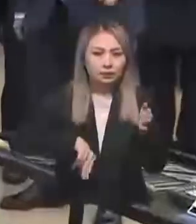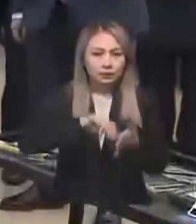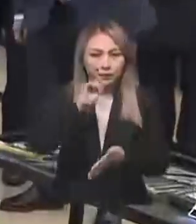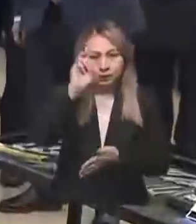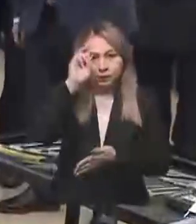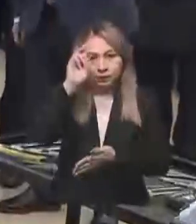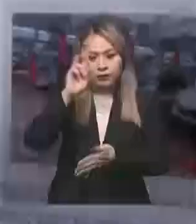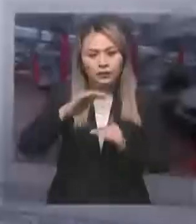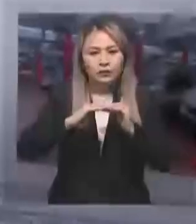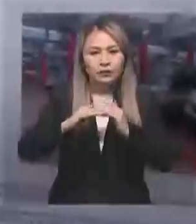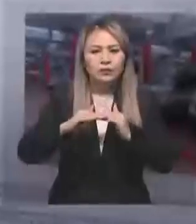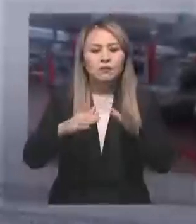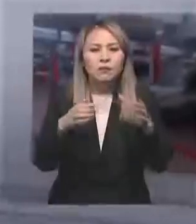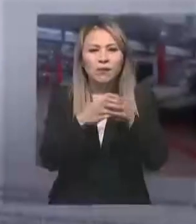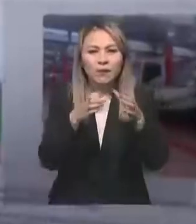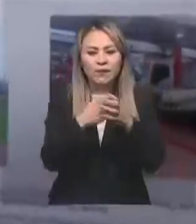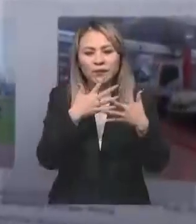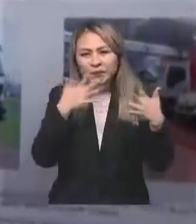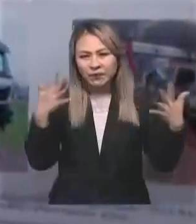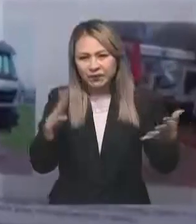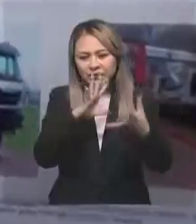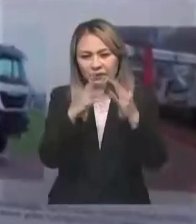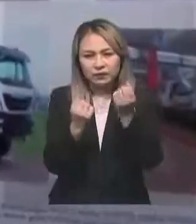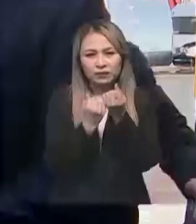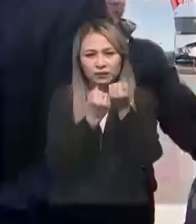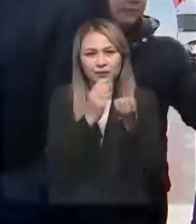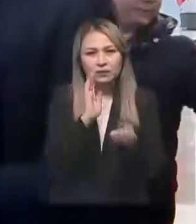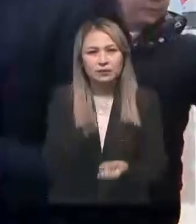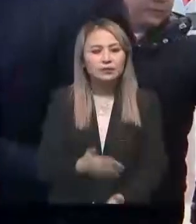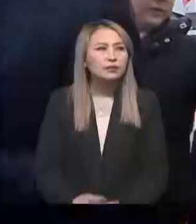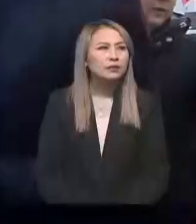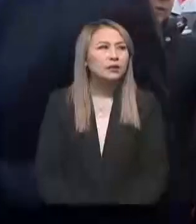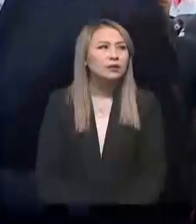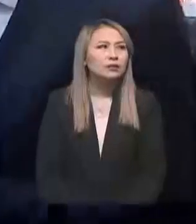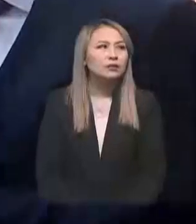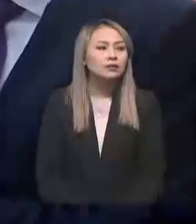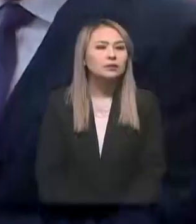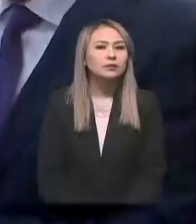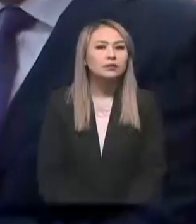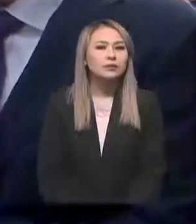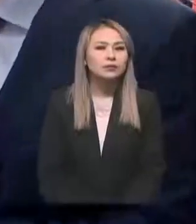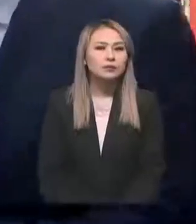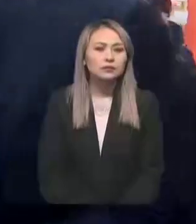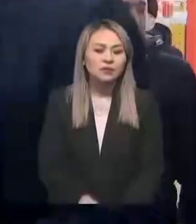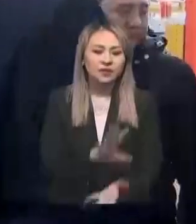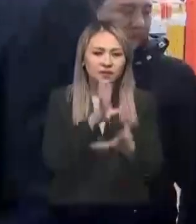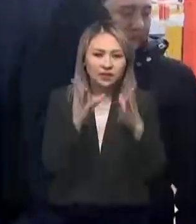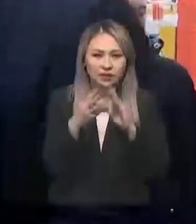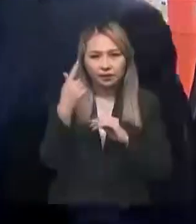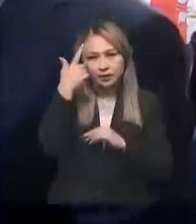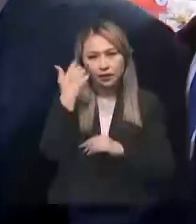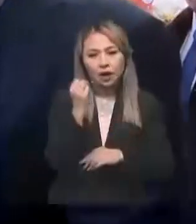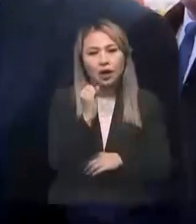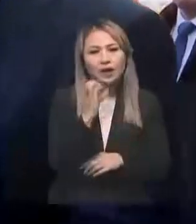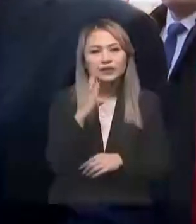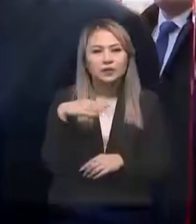алуларда жергілікті компанияларға басымдық беріліп, қолдау болатындығын айтты. Автопром, вы знаете, у нас же развивается. Елімізде отандық